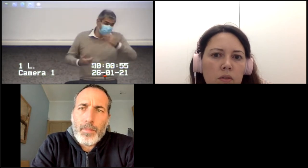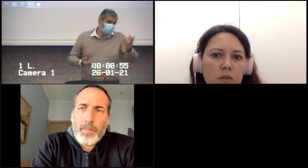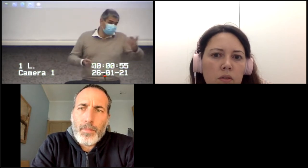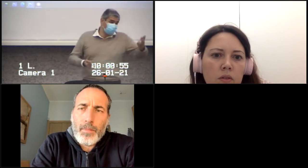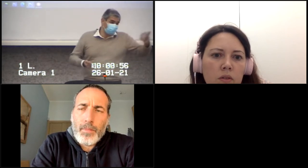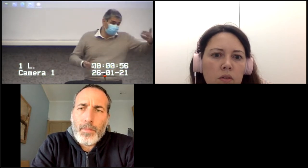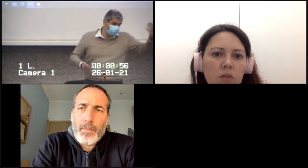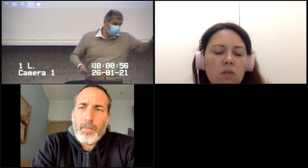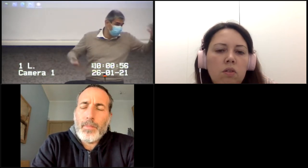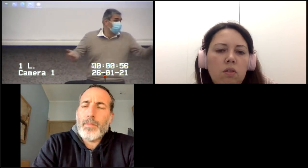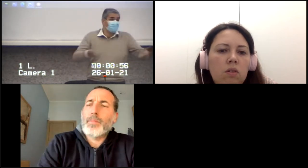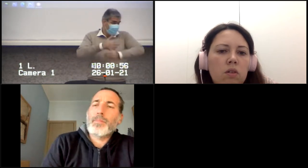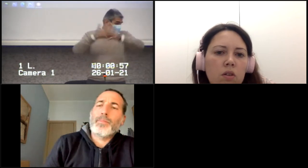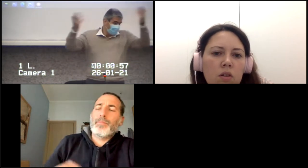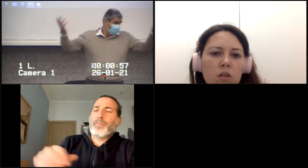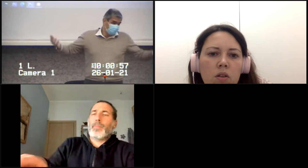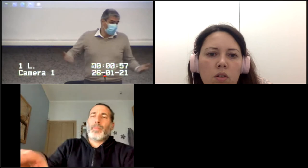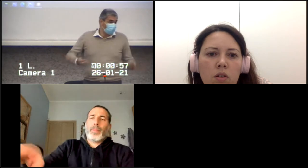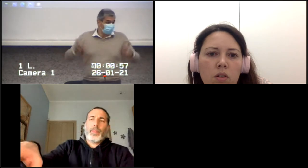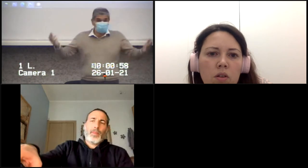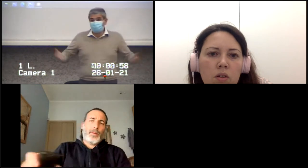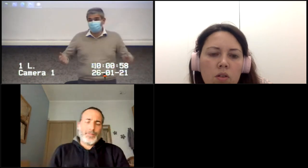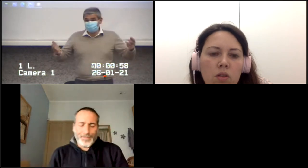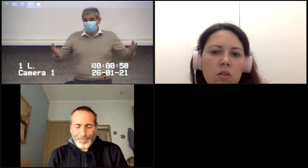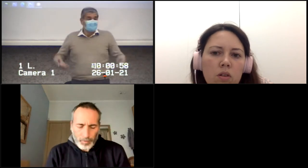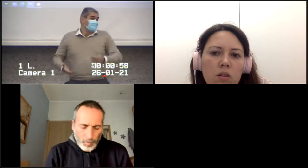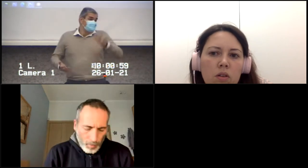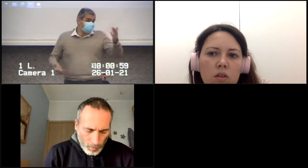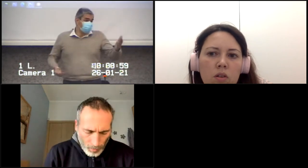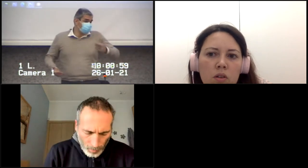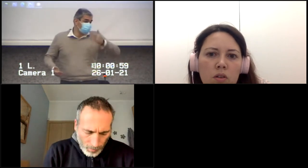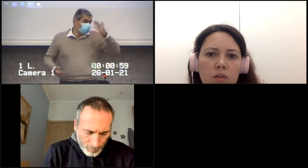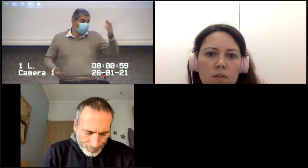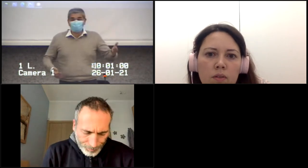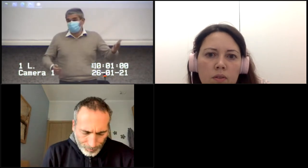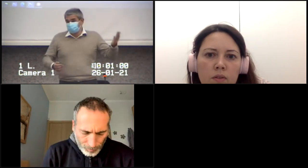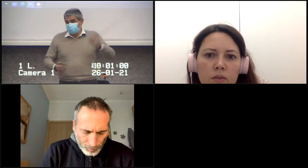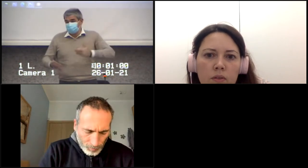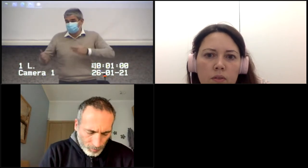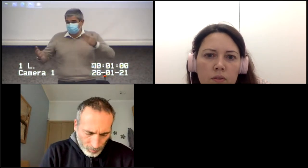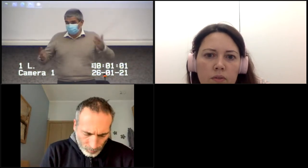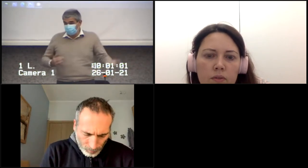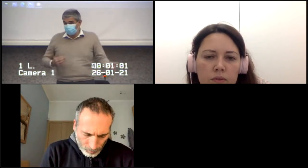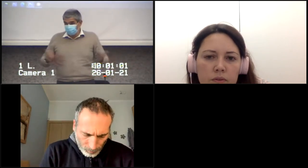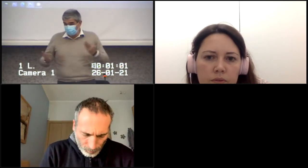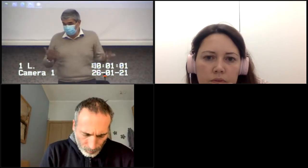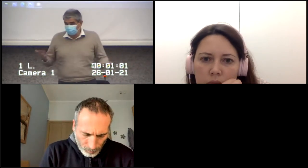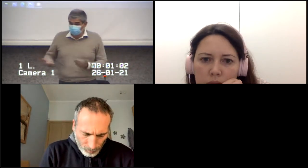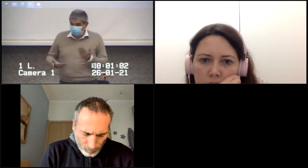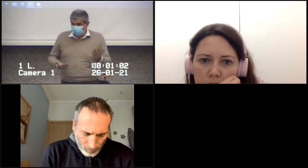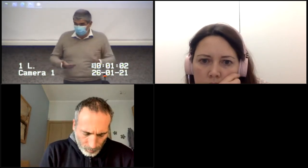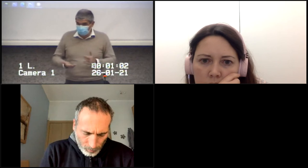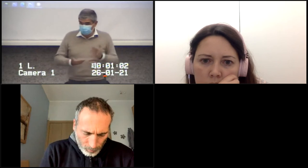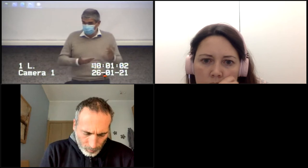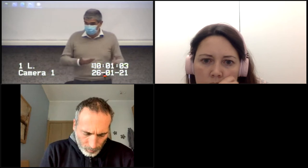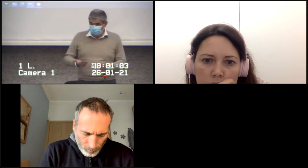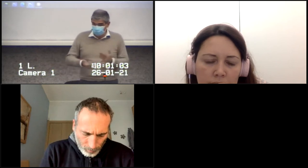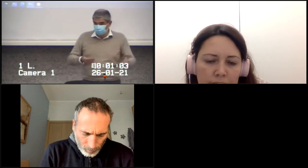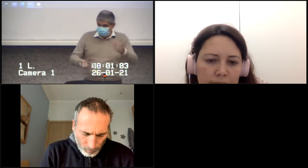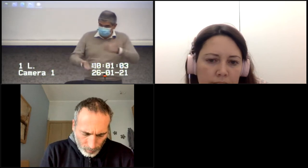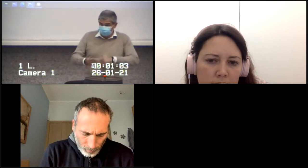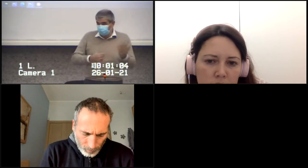nella stima che se fate, andate a vedere qualunque ricerca fate, si aggira intorno al 30-35% il valore economico di